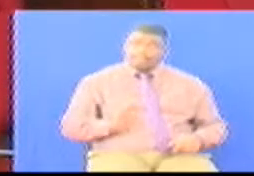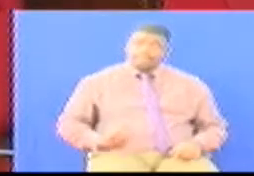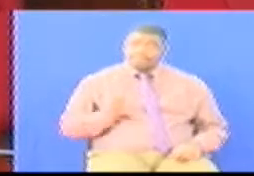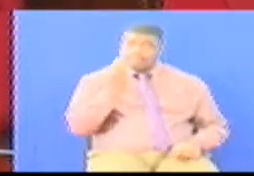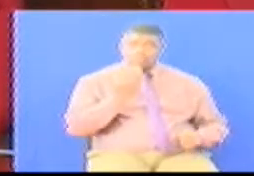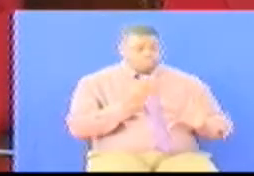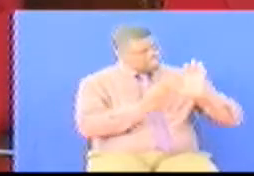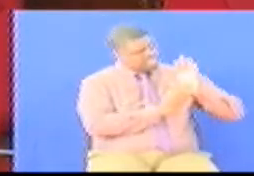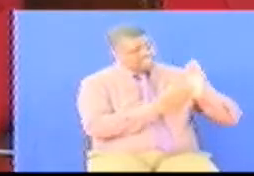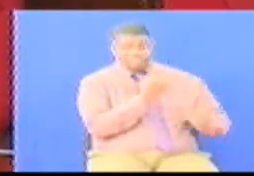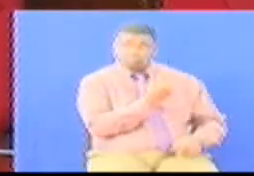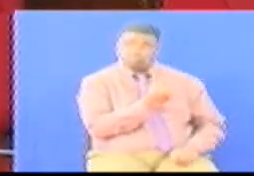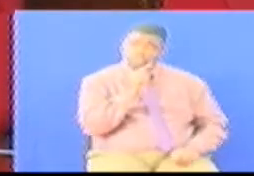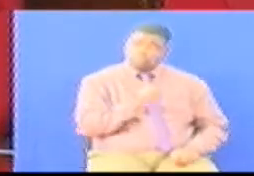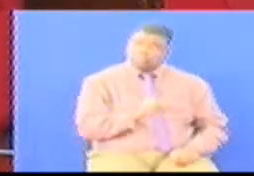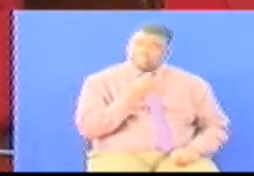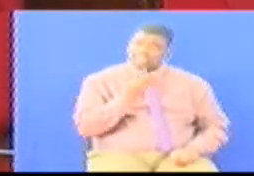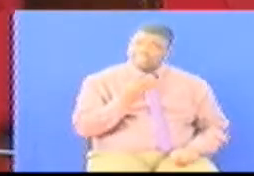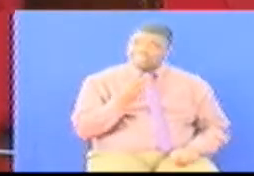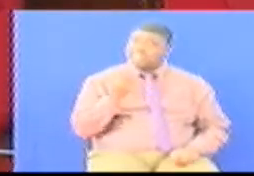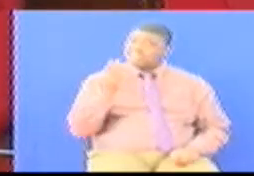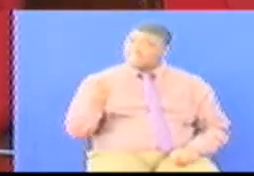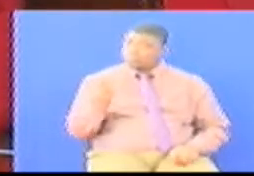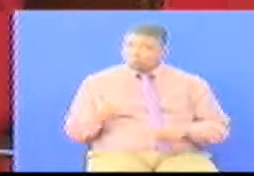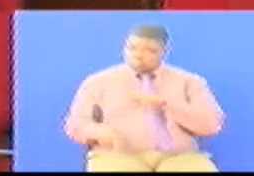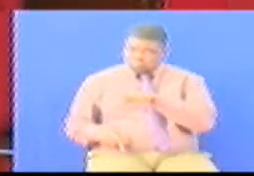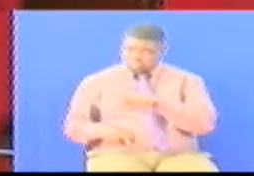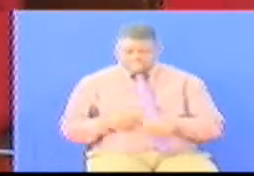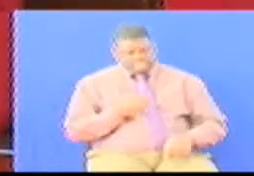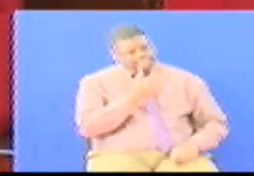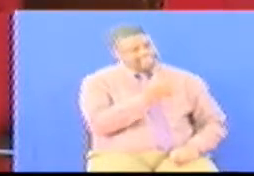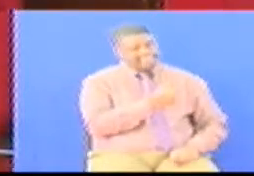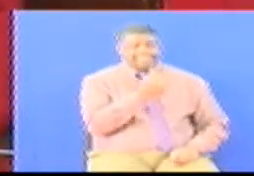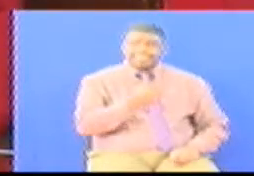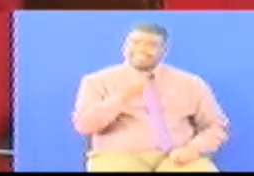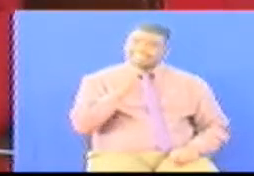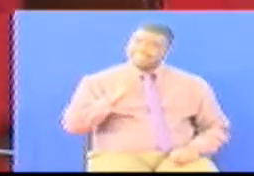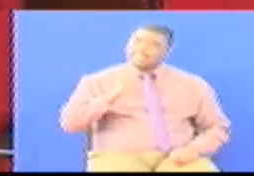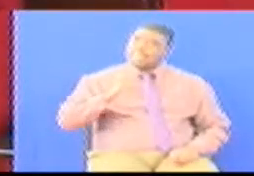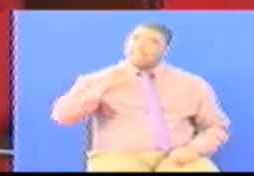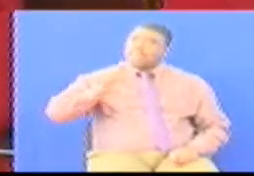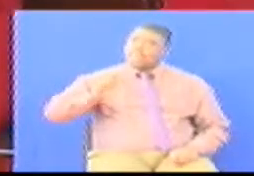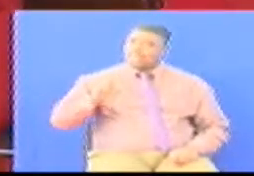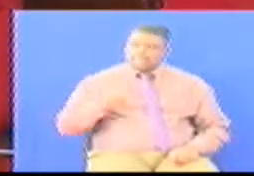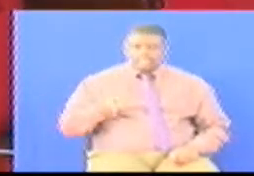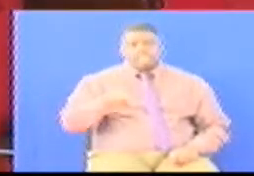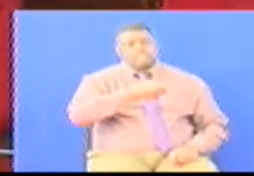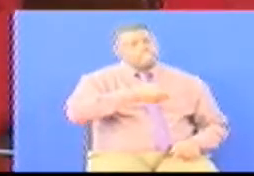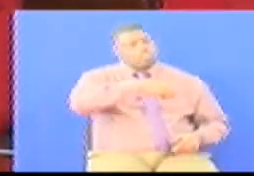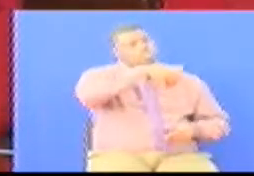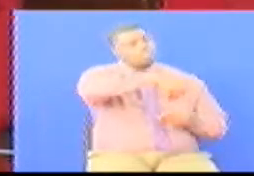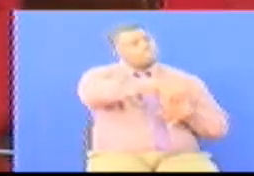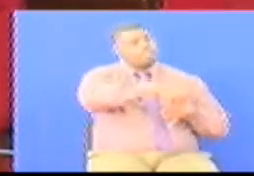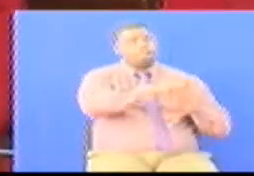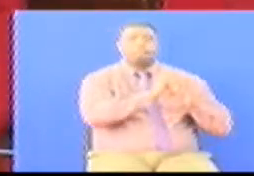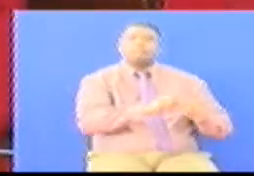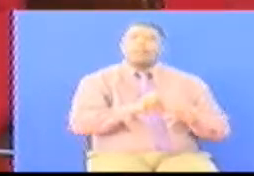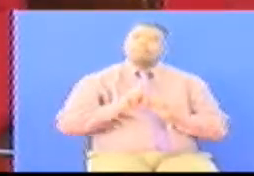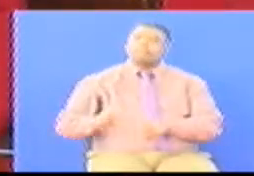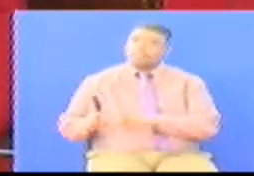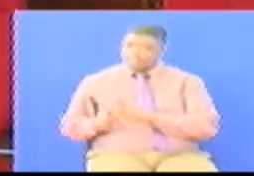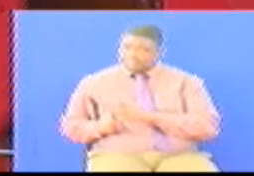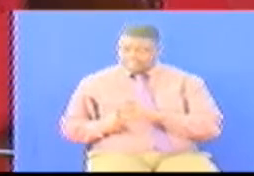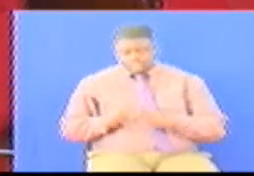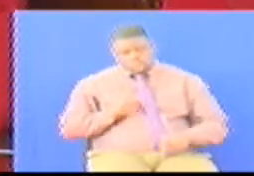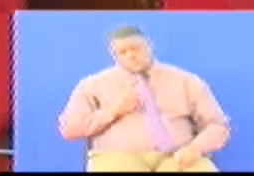91.43 ambalo TTCL inadai kuwa wateja inadai kwa wateja mbalimbali. Hoja